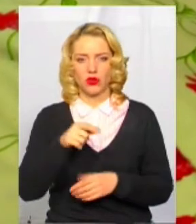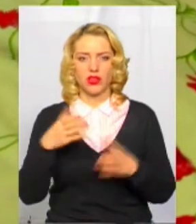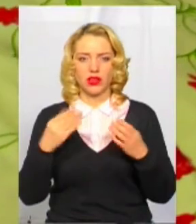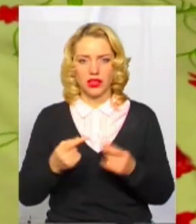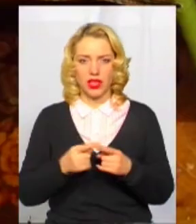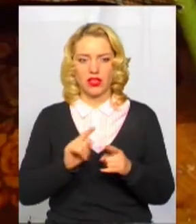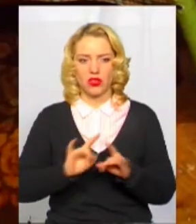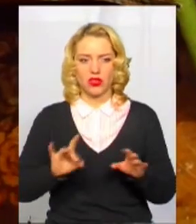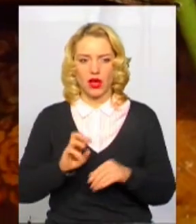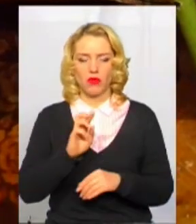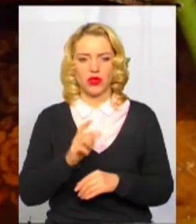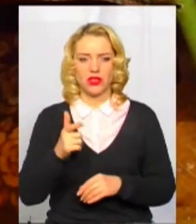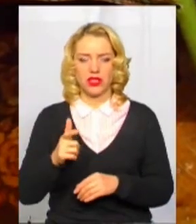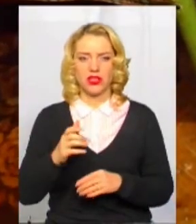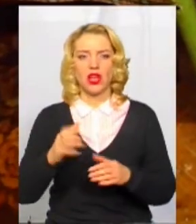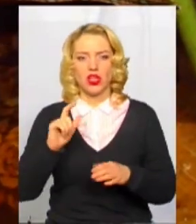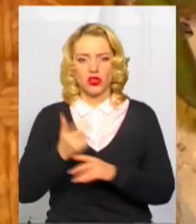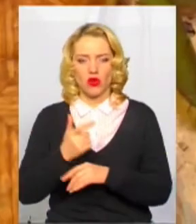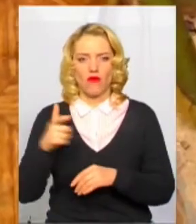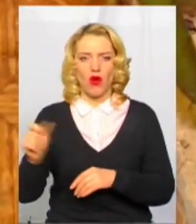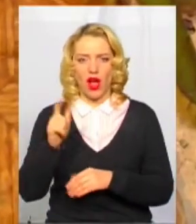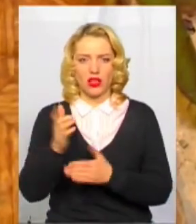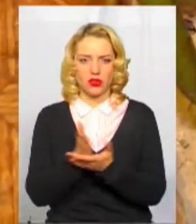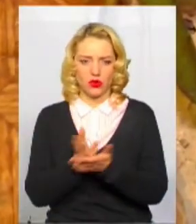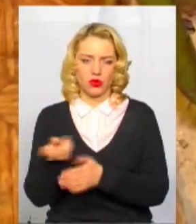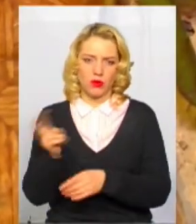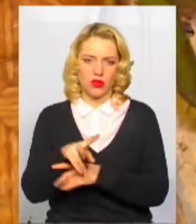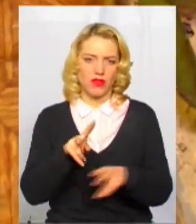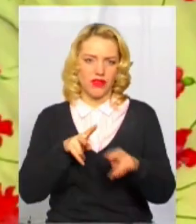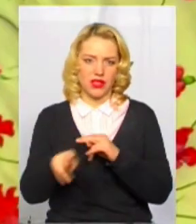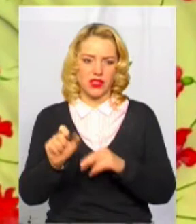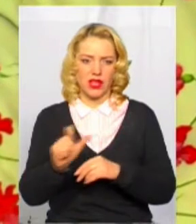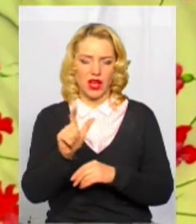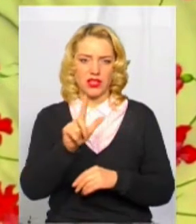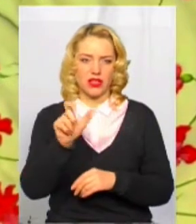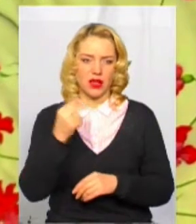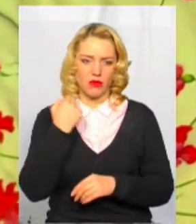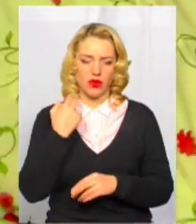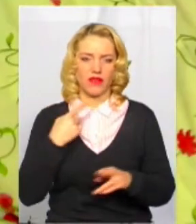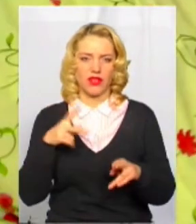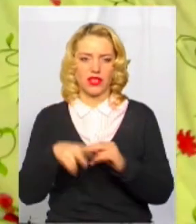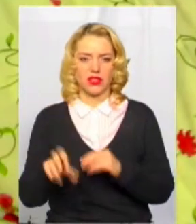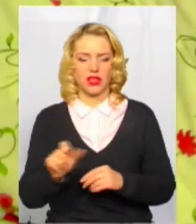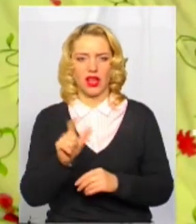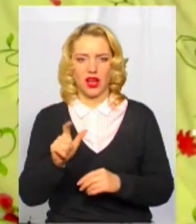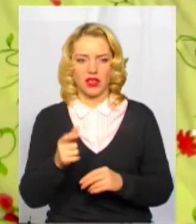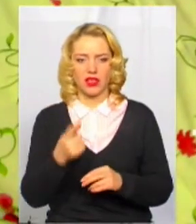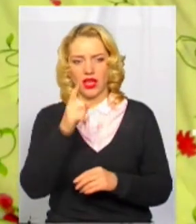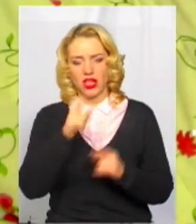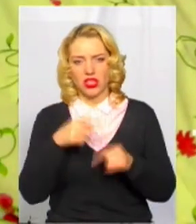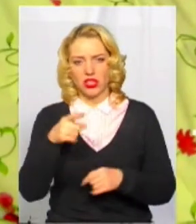розповідає Борис Сніцар, газівники знову до нього навідалися відрізати газ за борги. Відрізали вони той газ, через місяць приходить